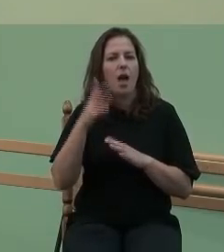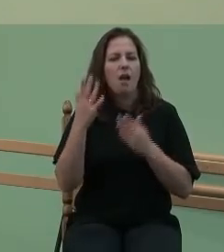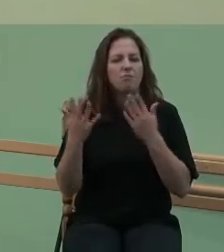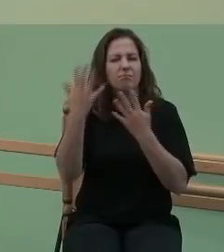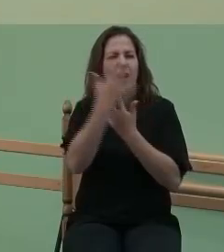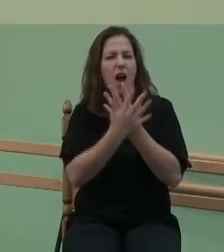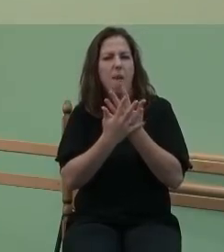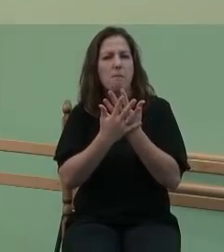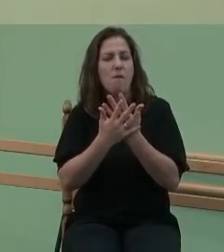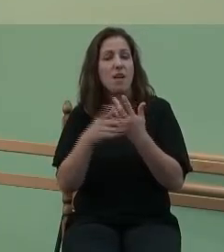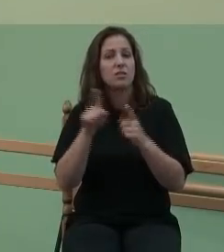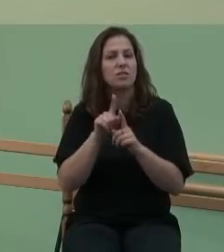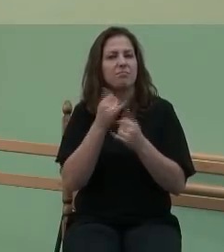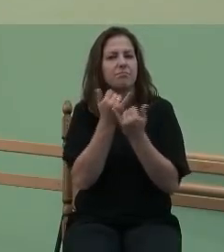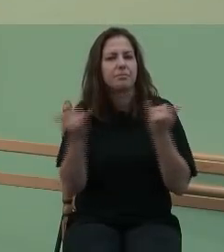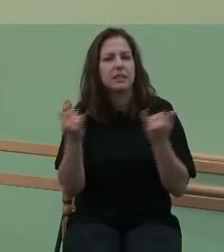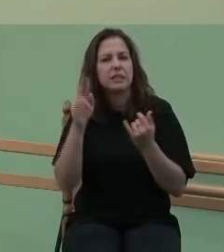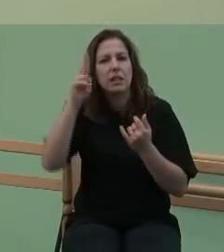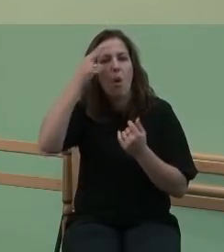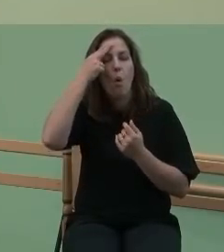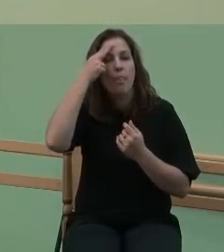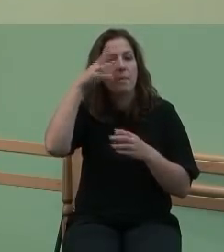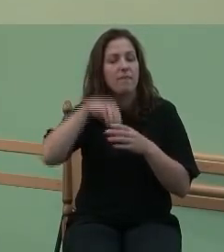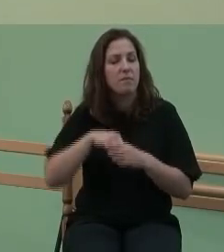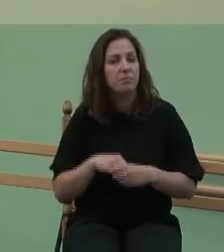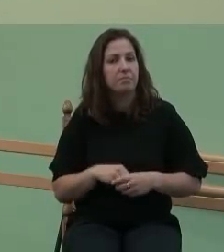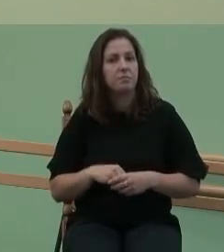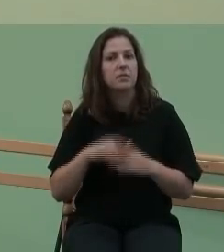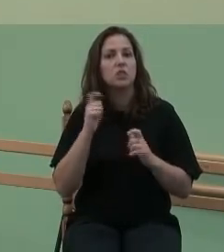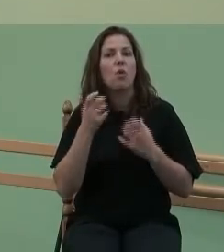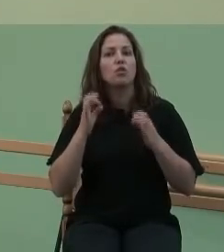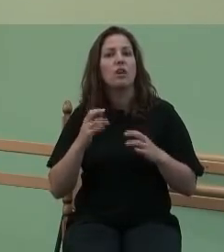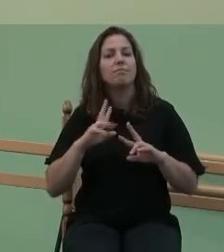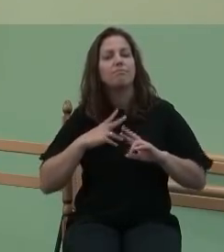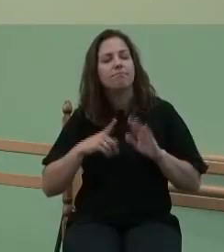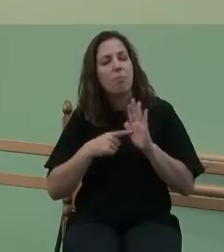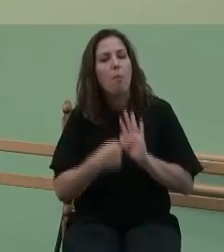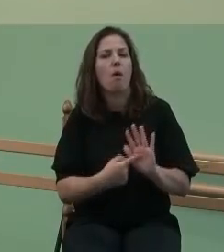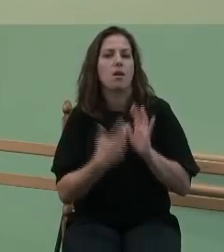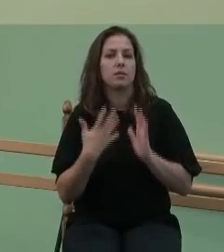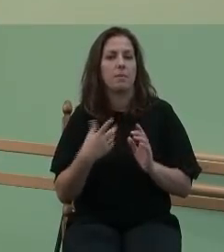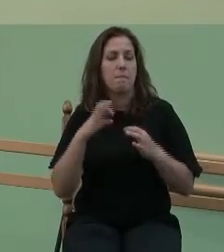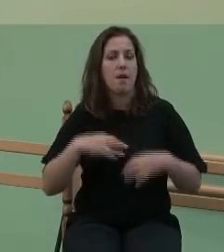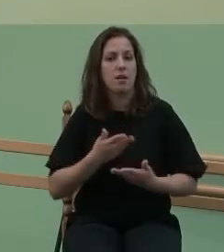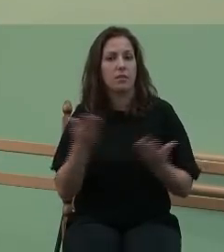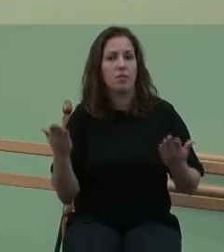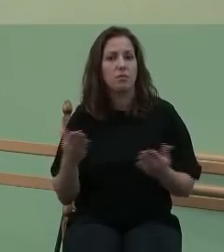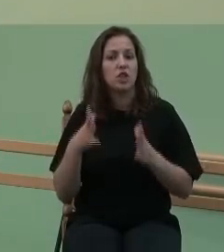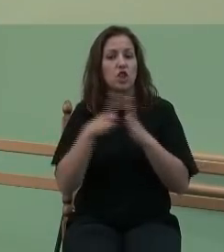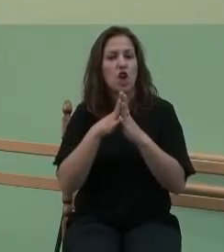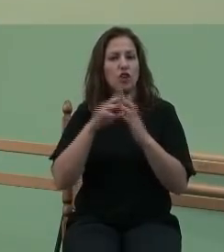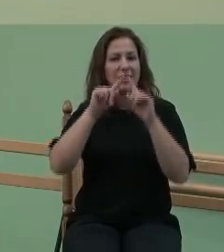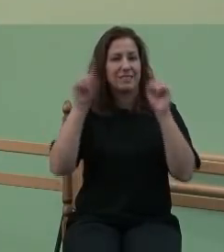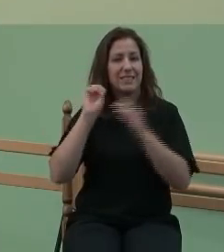kamuflaży i różnego rodzaju stereotypów. To, co chcę państwu dzisiaj przedstawić, to w 10